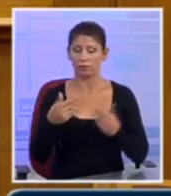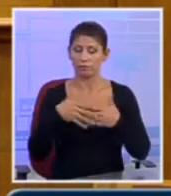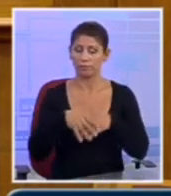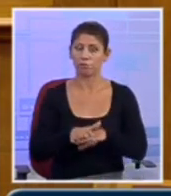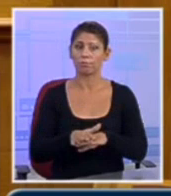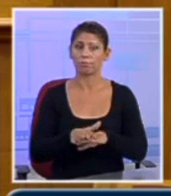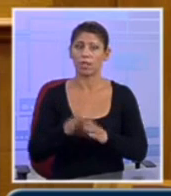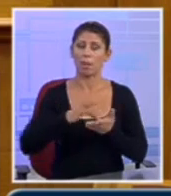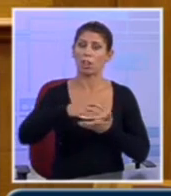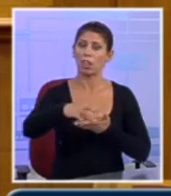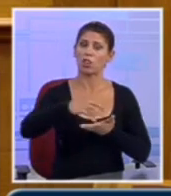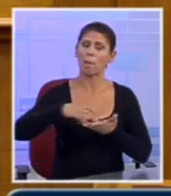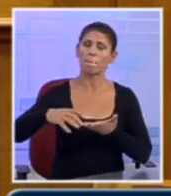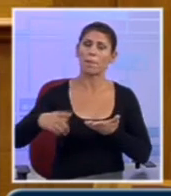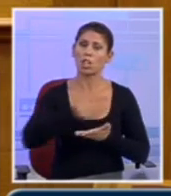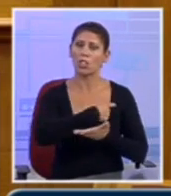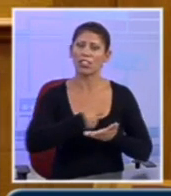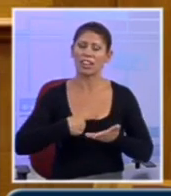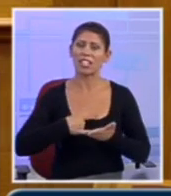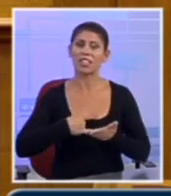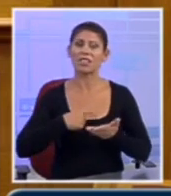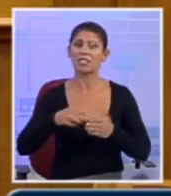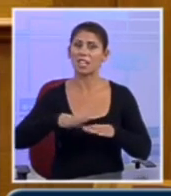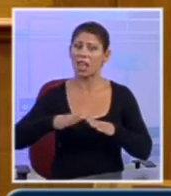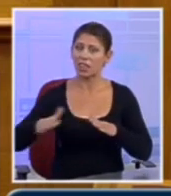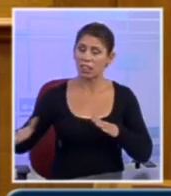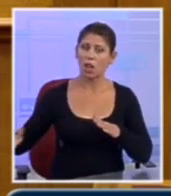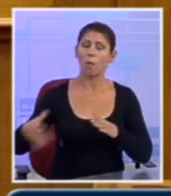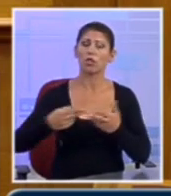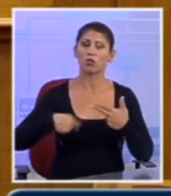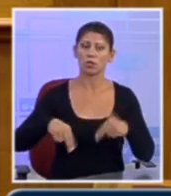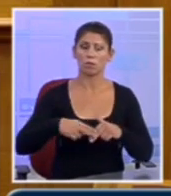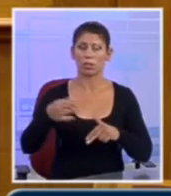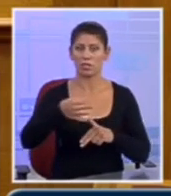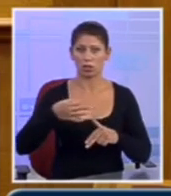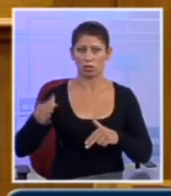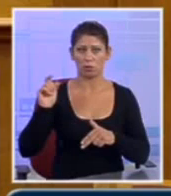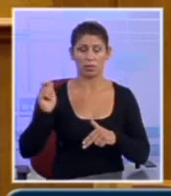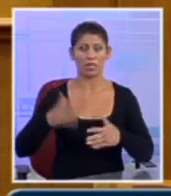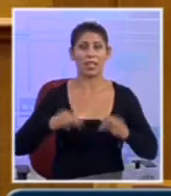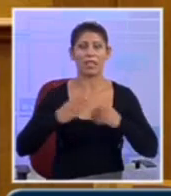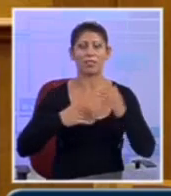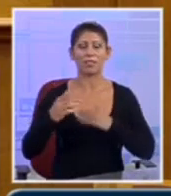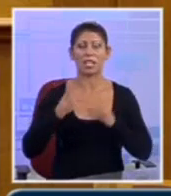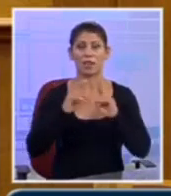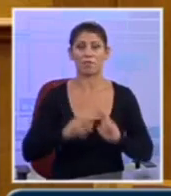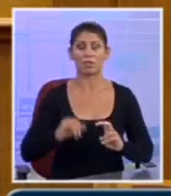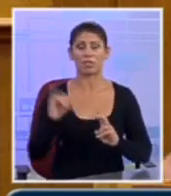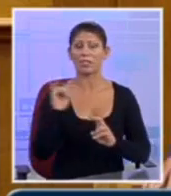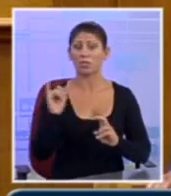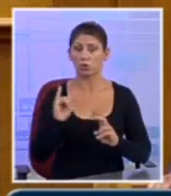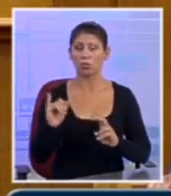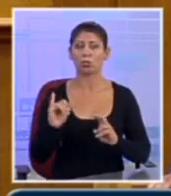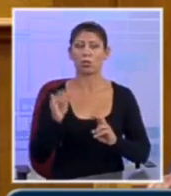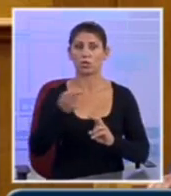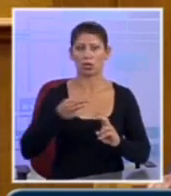της αποκεντρωμένης διοίκησης του Αιγαίου που τη μελετάμε με το Συμβούλιο Νησιωτικής Πολιτικής και την ίδρυση του Ερευνητικού Ινστιτούτου Νησιωτικής